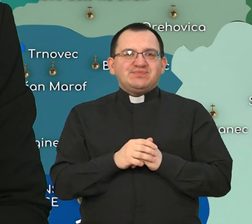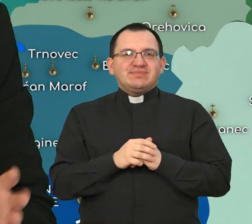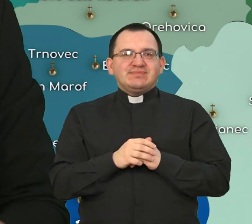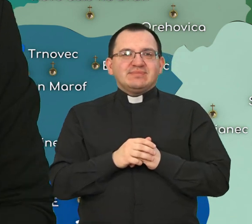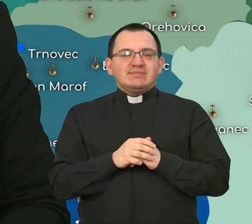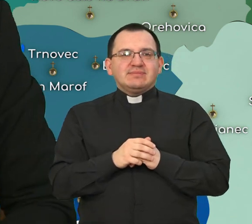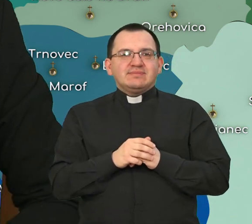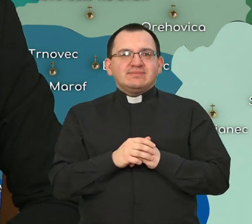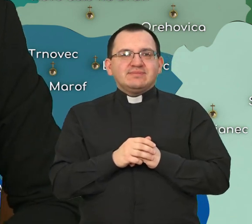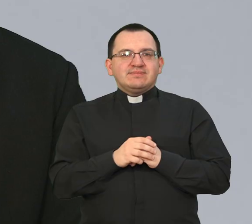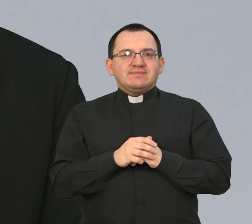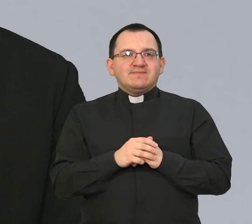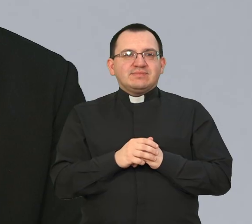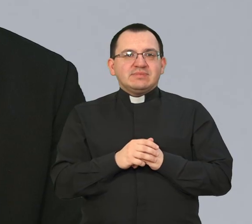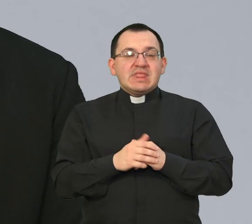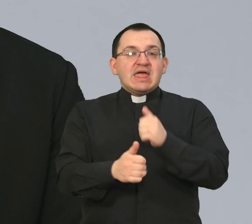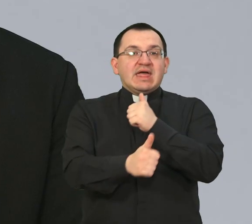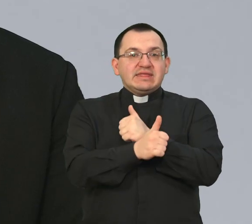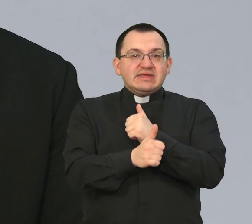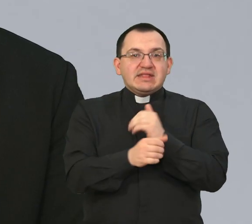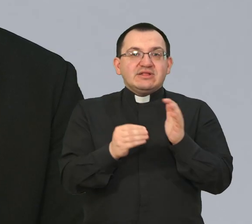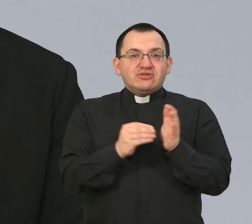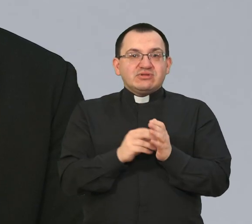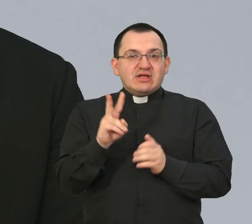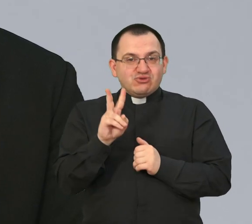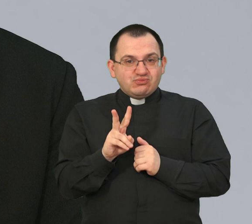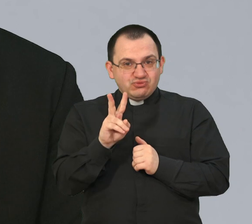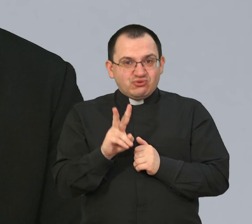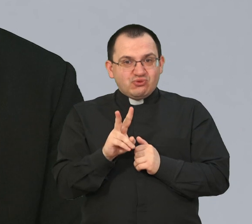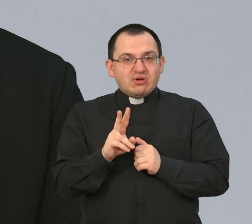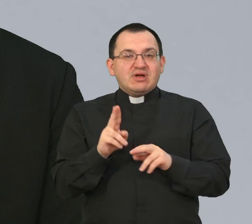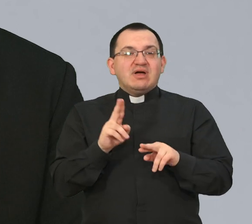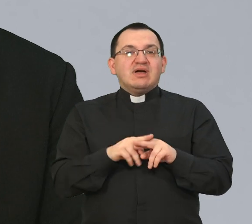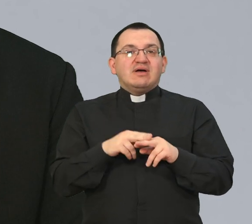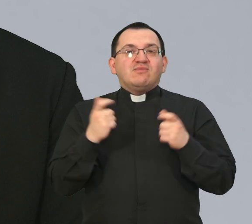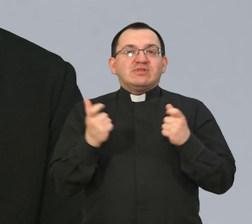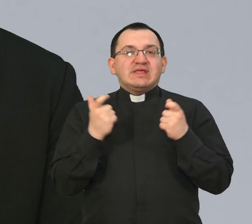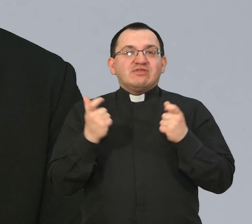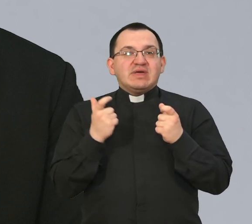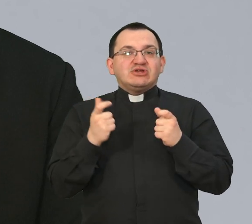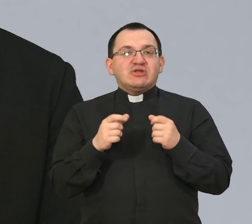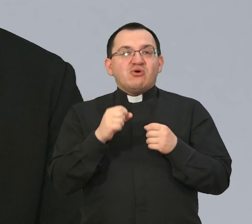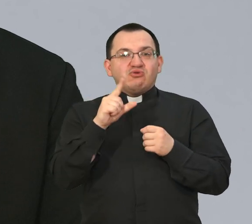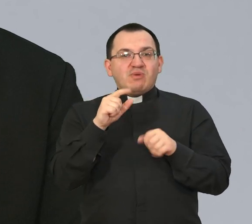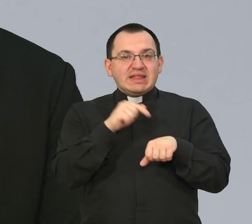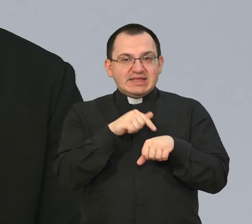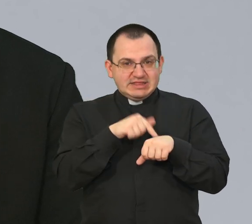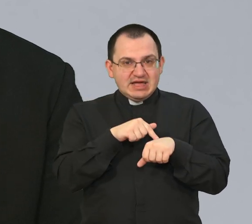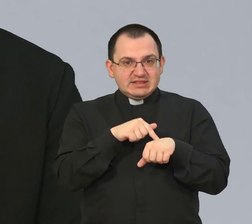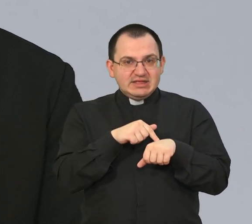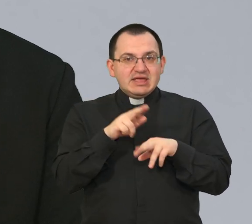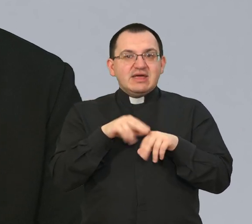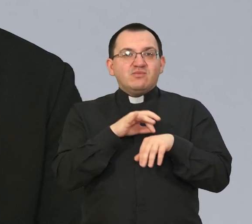petka 10. veljače. Na samu svetkovinu Majke Božje Lurdske središnje euharistijsko slavlje bit će u 12 sati, a predstavit